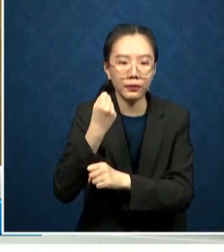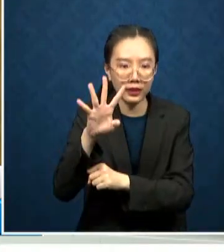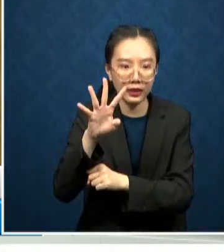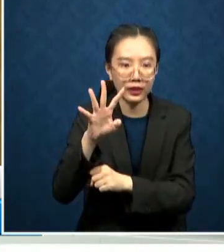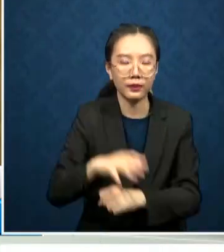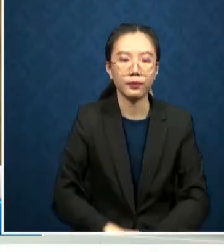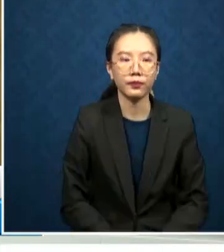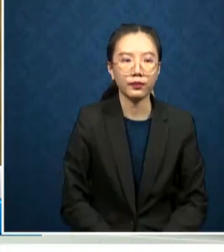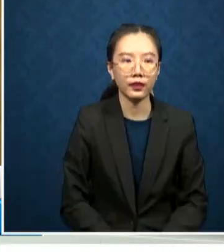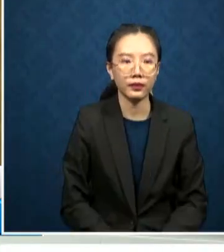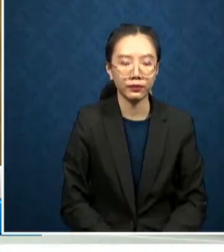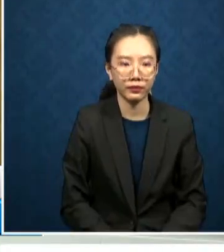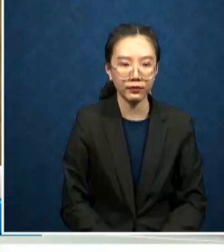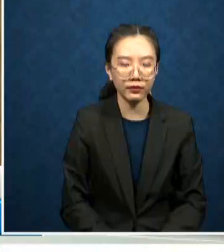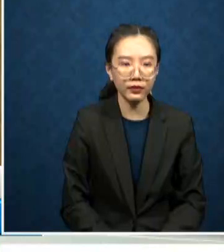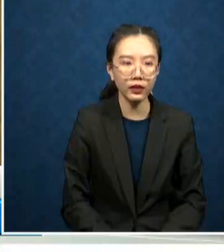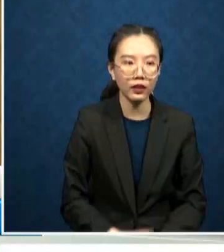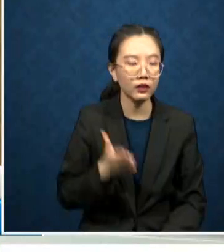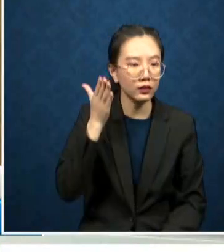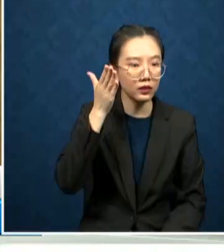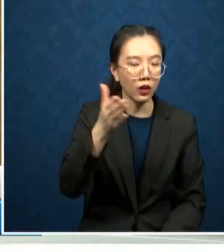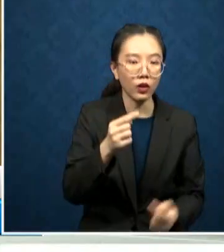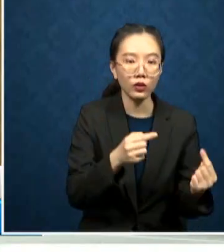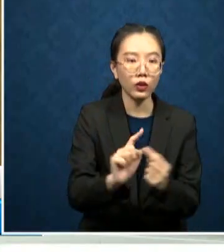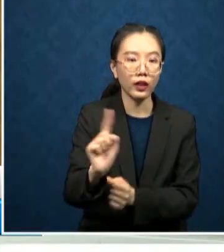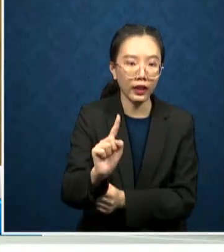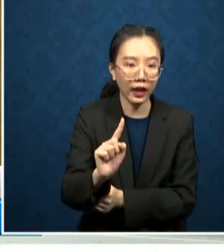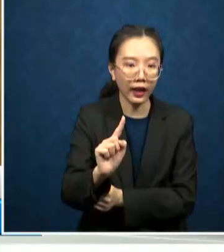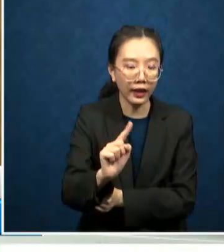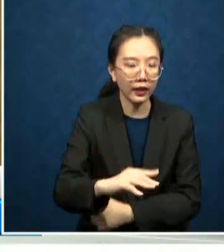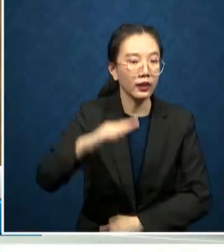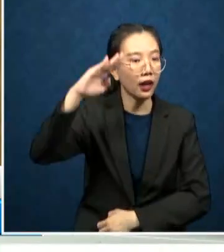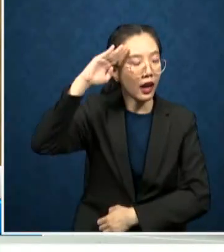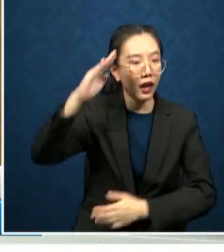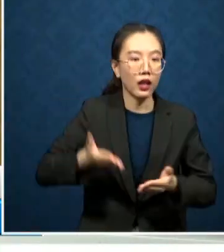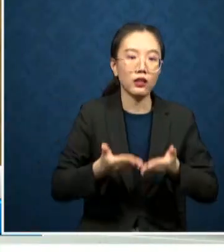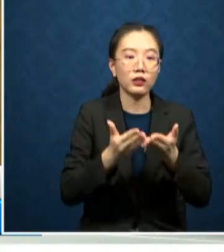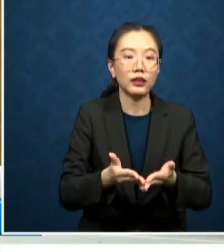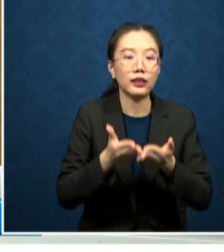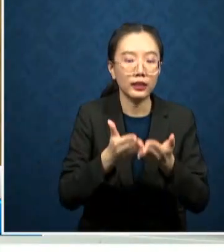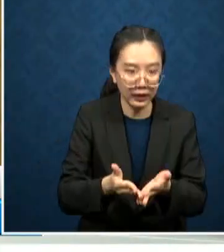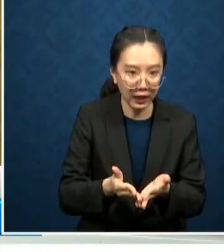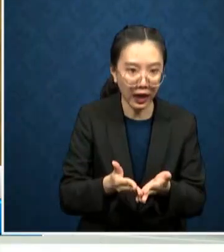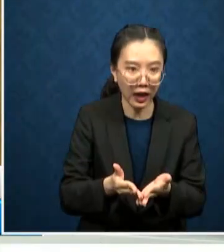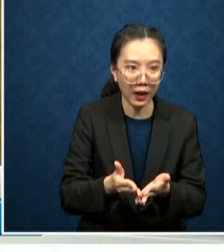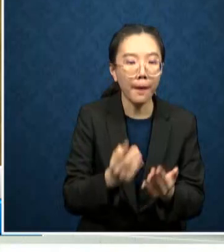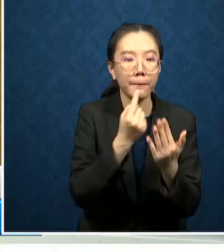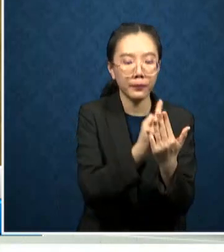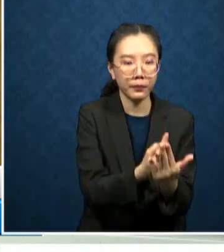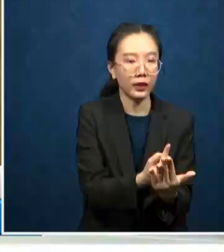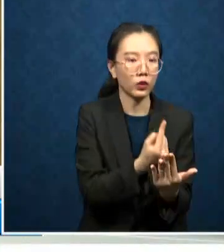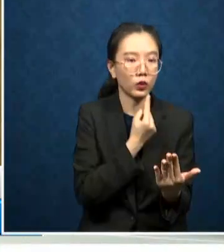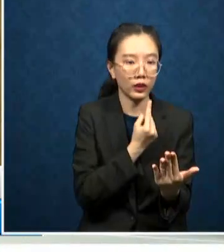ไปลำดับต่อไปกระผมขออนุญาตให้พลือโทประยุทธ์ผู้เทียนเลขานุการคณะอนุกรรมาธิการทรัพยากรทางเทเลและชาย